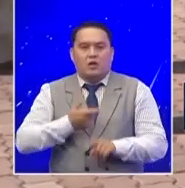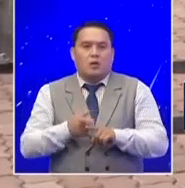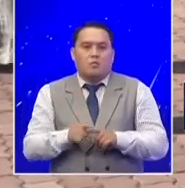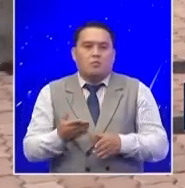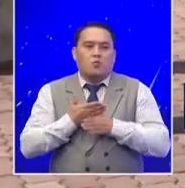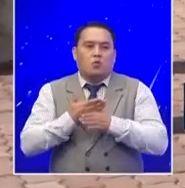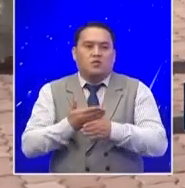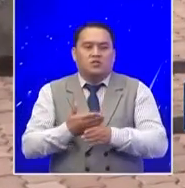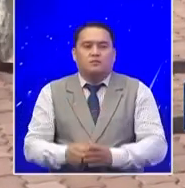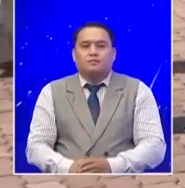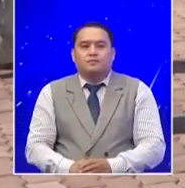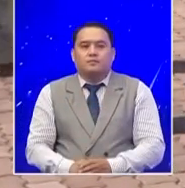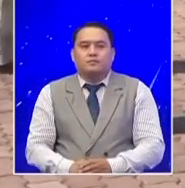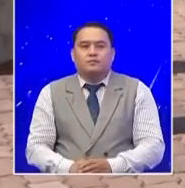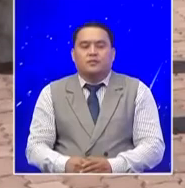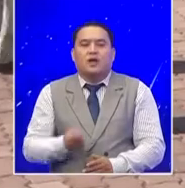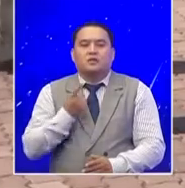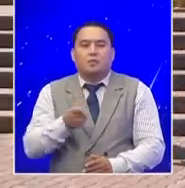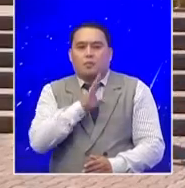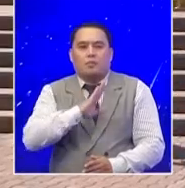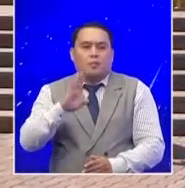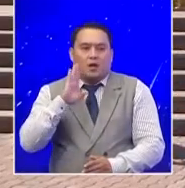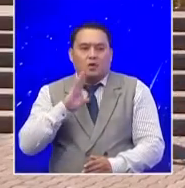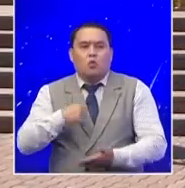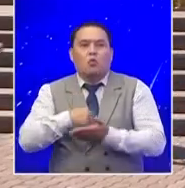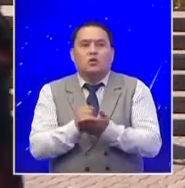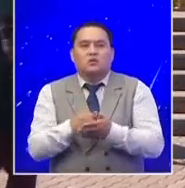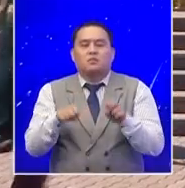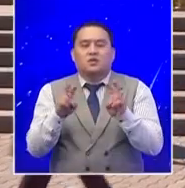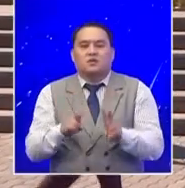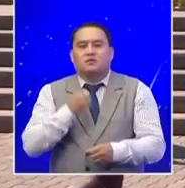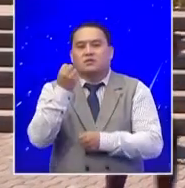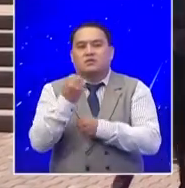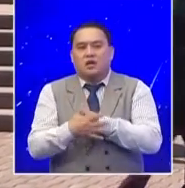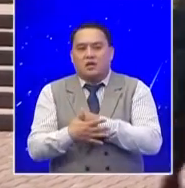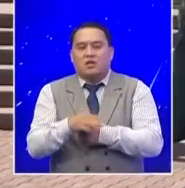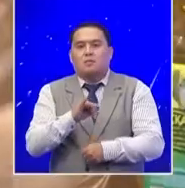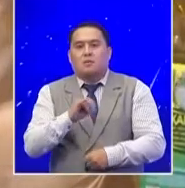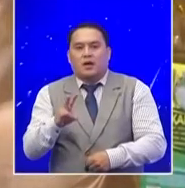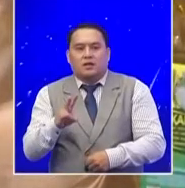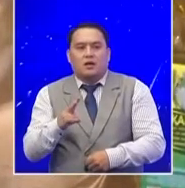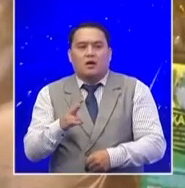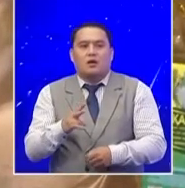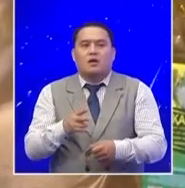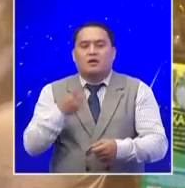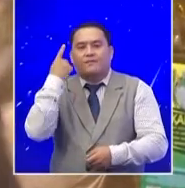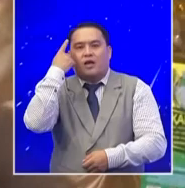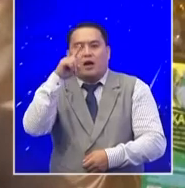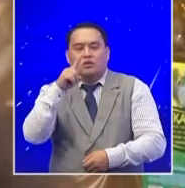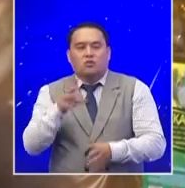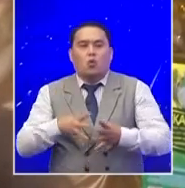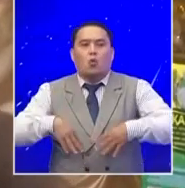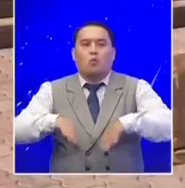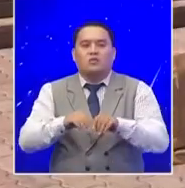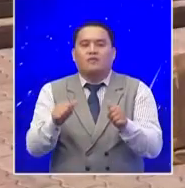большая помощь. Я сама мать-одиночка. Как утверждают представители Центральной мечети Иман, выступившие оператором инициативы, общая